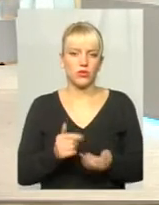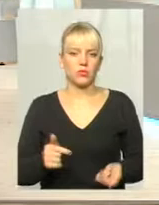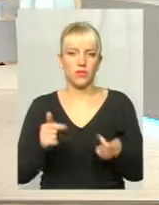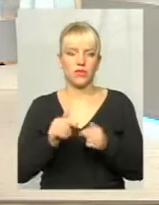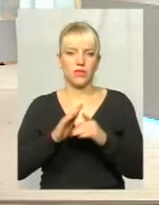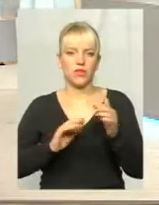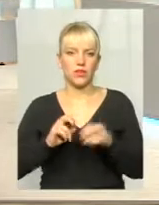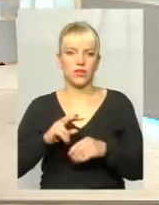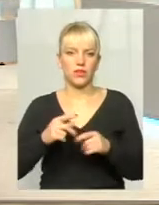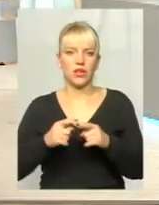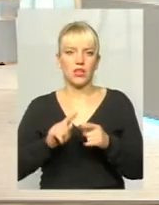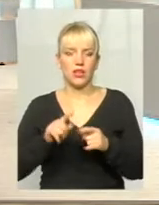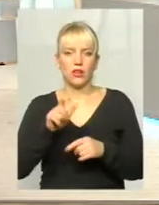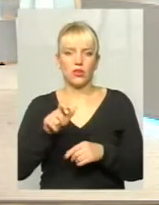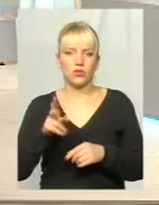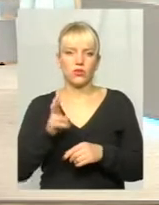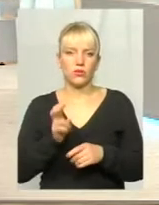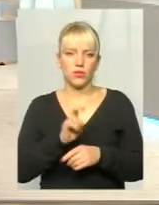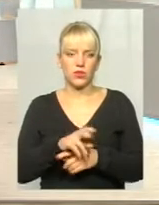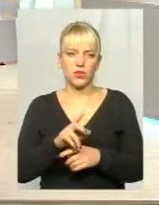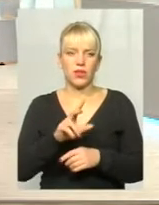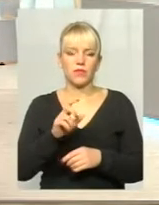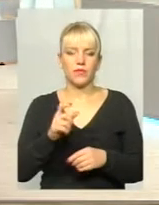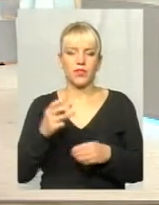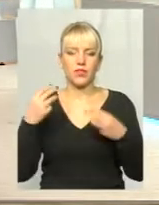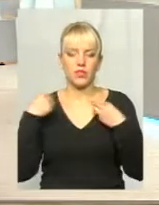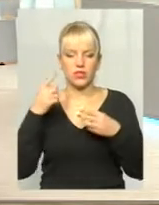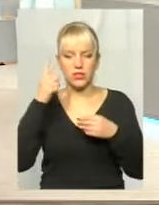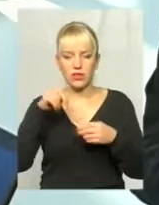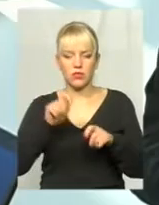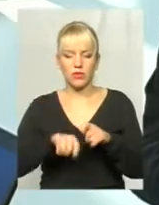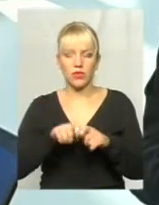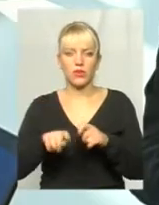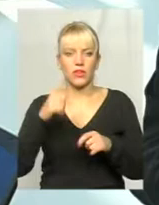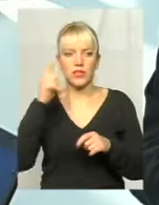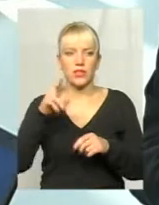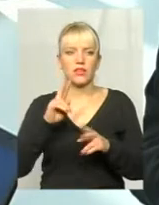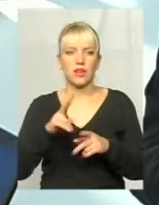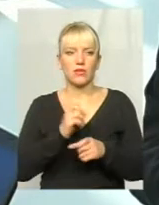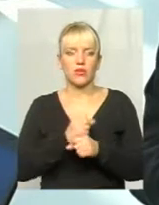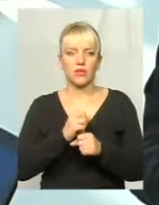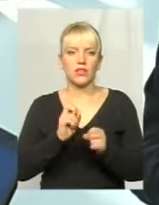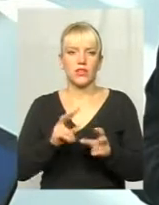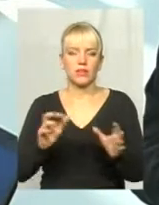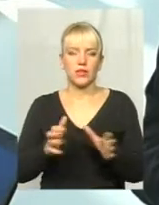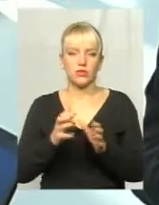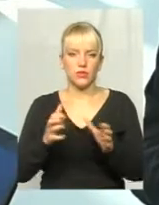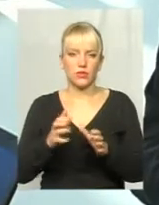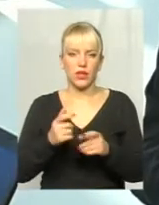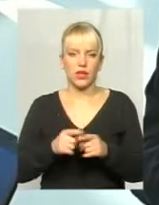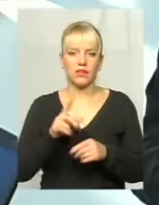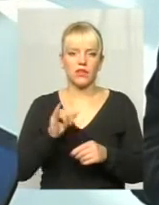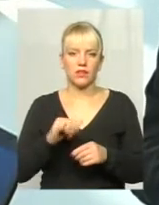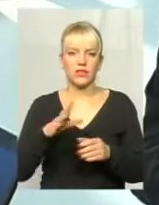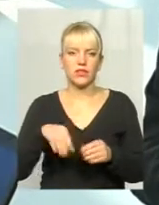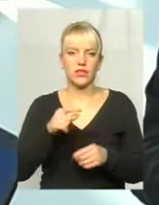фахівці, тобто ті люди, які пройшли навчання, перевірку знань. Вони знають, як з ними працювати, вони знають, як їх зберігати. Всі